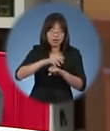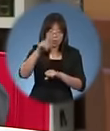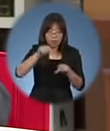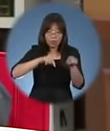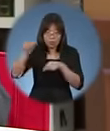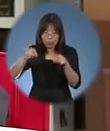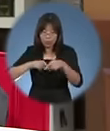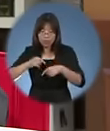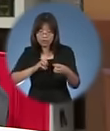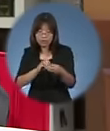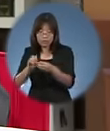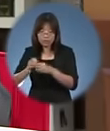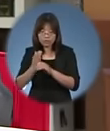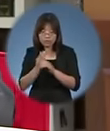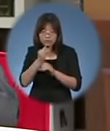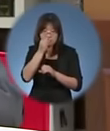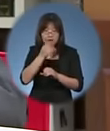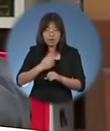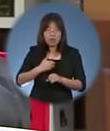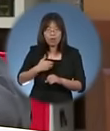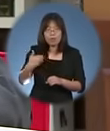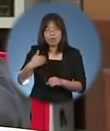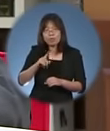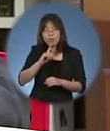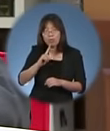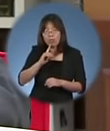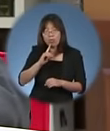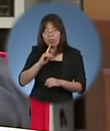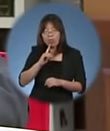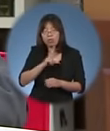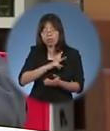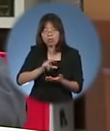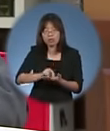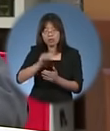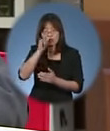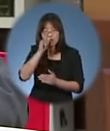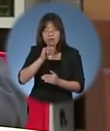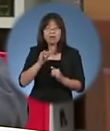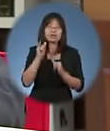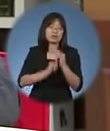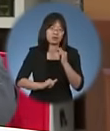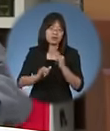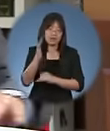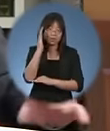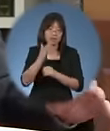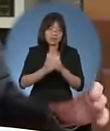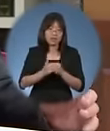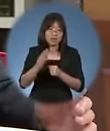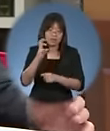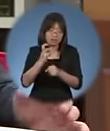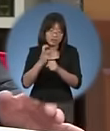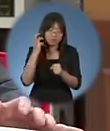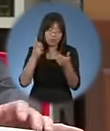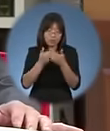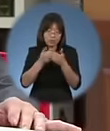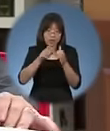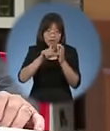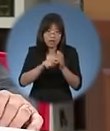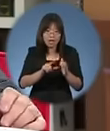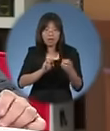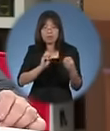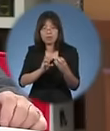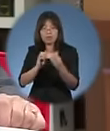하는데 전부 내가 모르는 얘기들만 해요. 그렇죠. 그 얘기는 역사 얘기예요. 그렇죠. 야, 30년 전쟁 때 말이야. 뭐